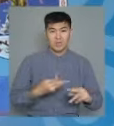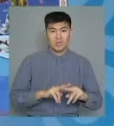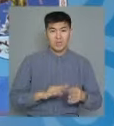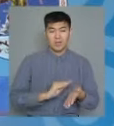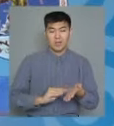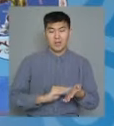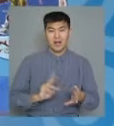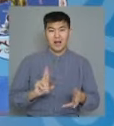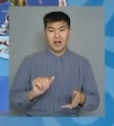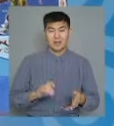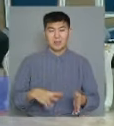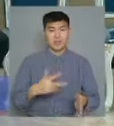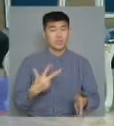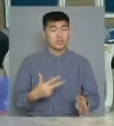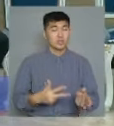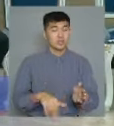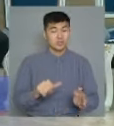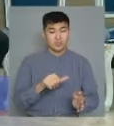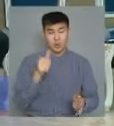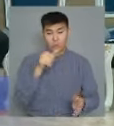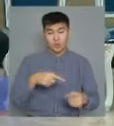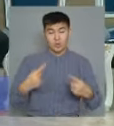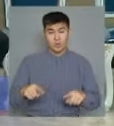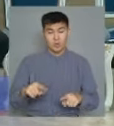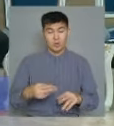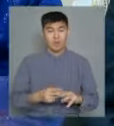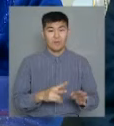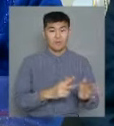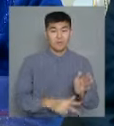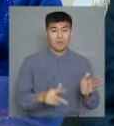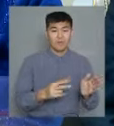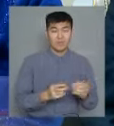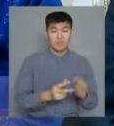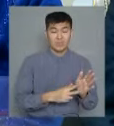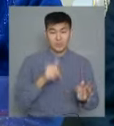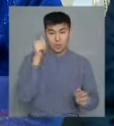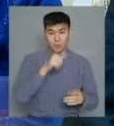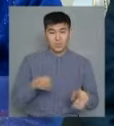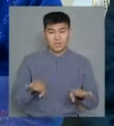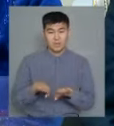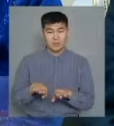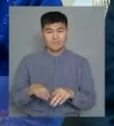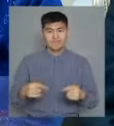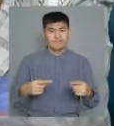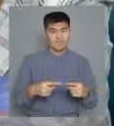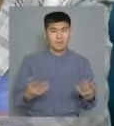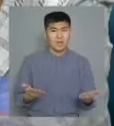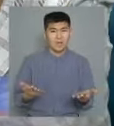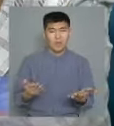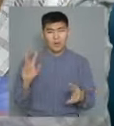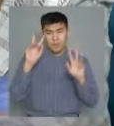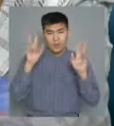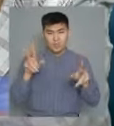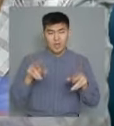как 1806 год а в другом 1818 Год эти даты вызвали споры среди